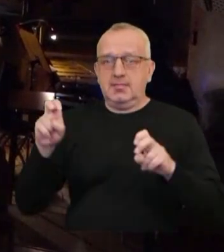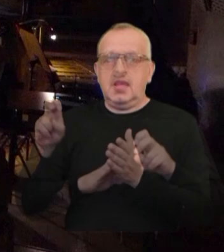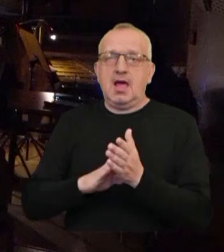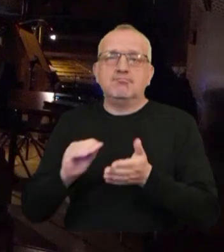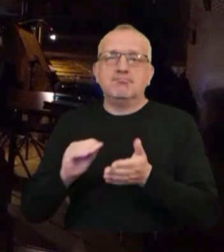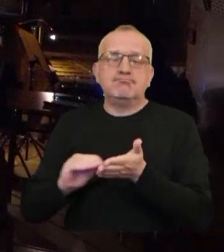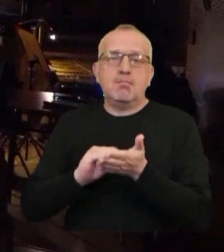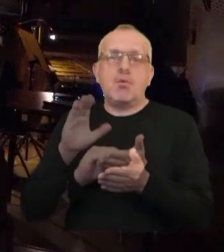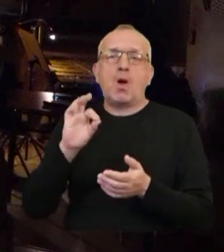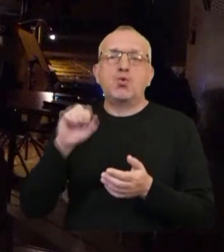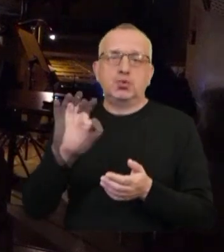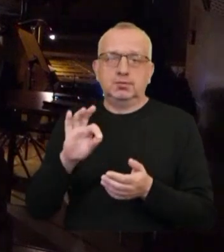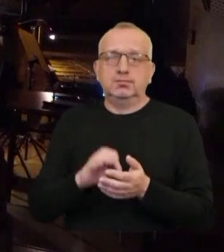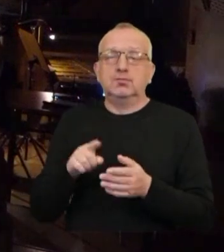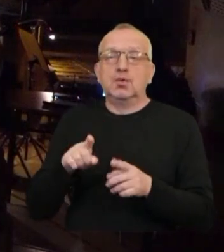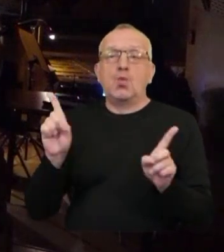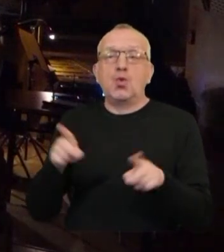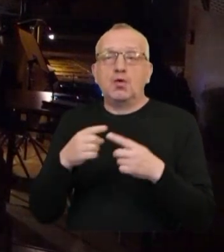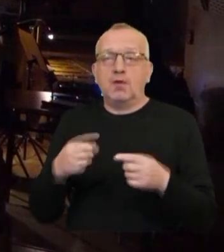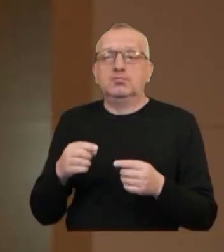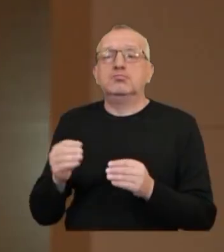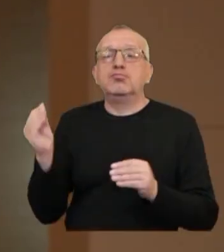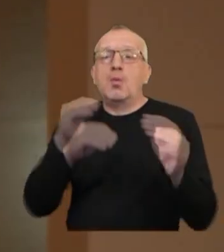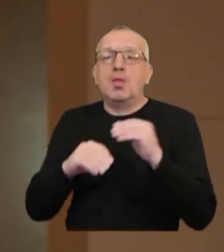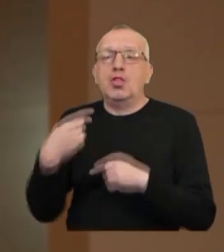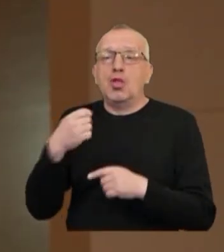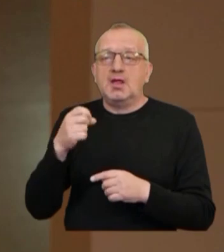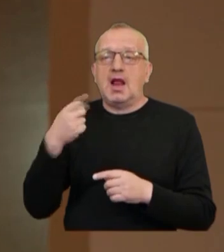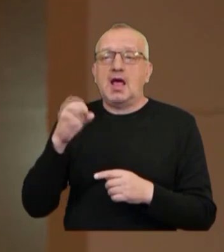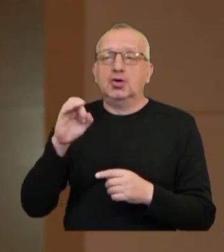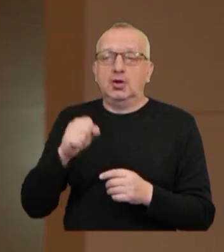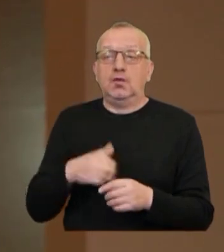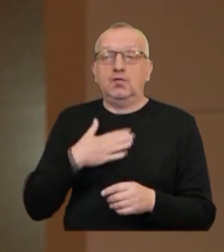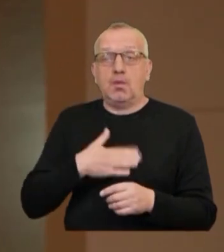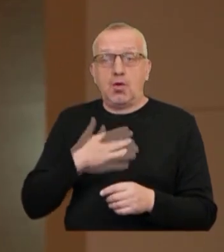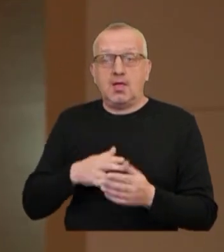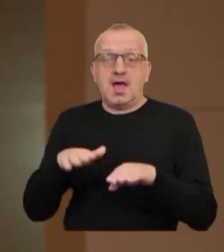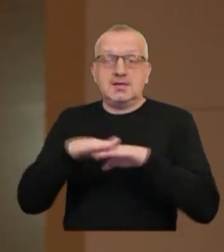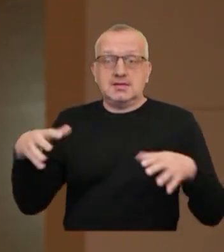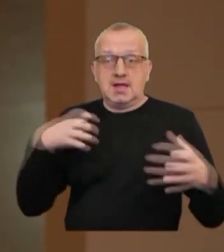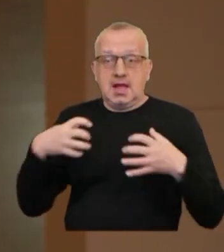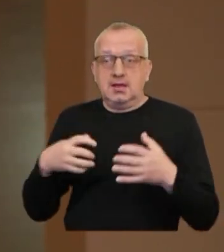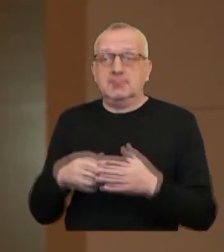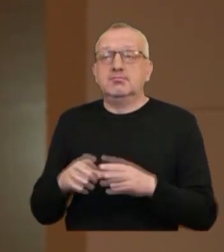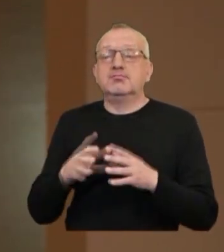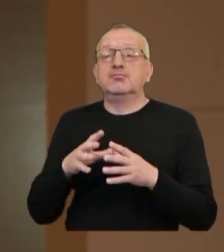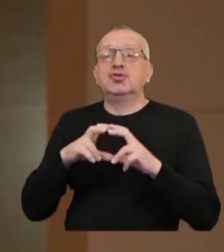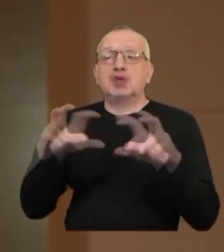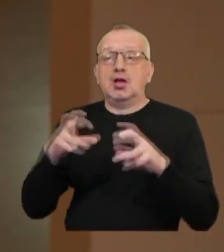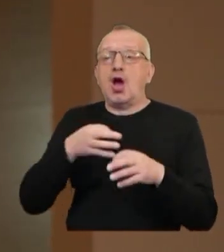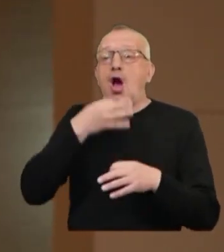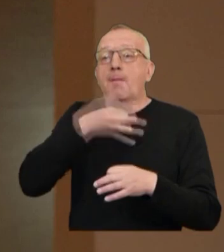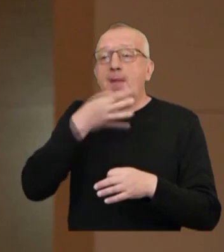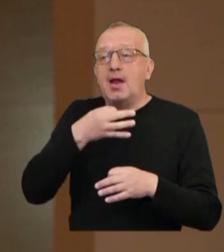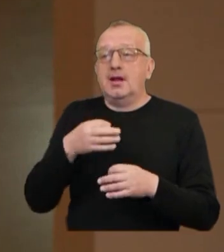Prusa, do którego muzykę skomponował Dominik Lasota. W sobotę na scenie wybrzmiały ponadczasowe przeboje opery, operetki i